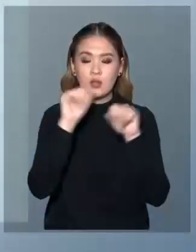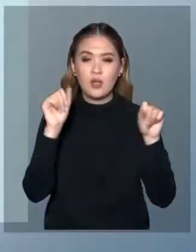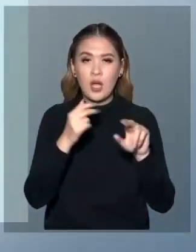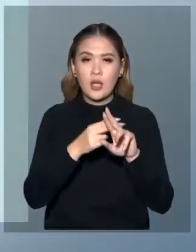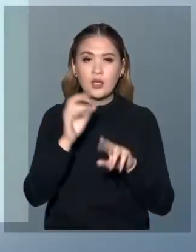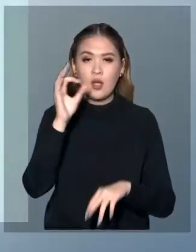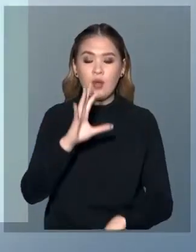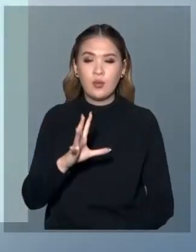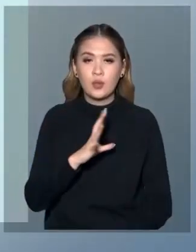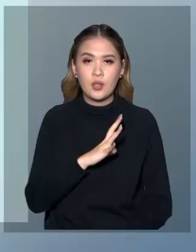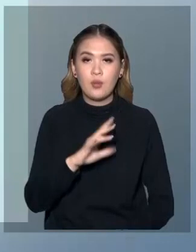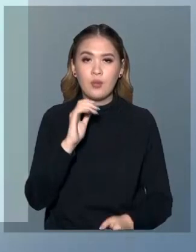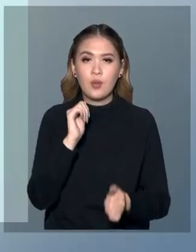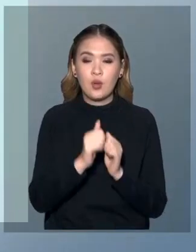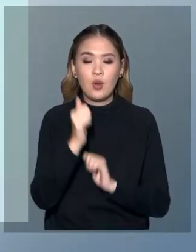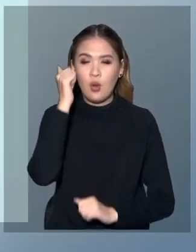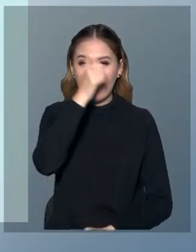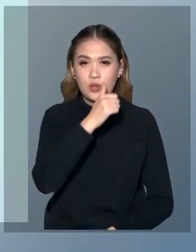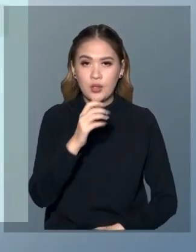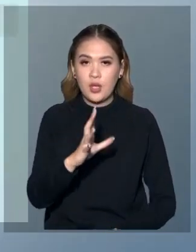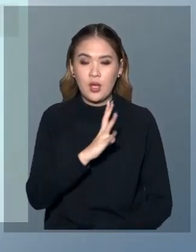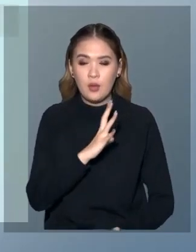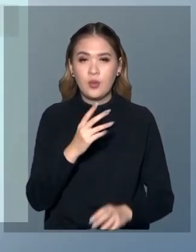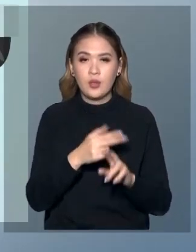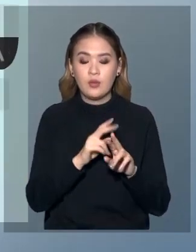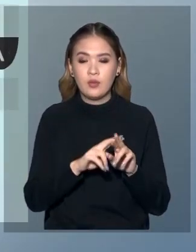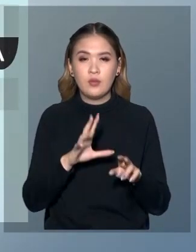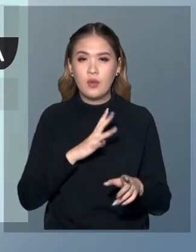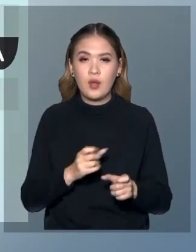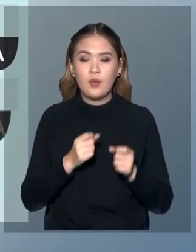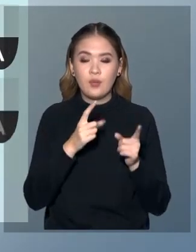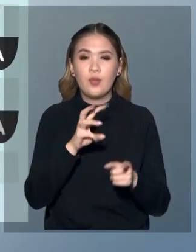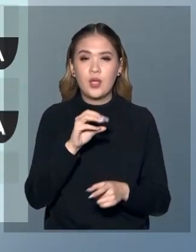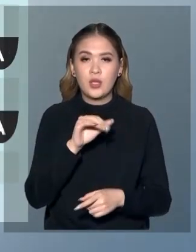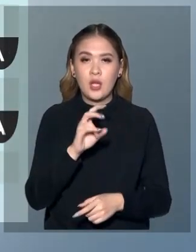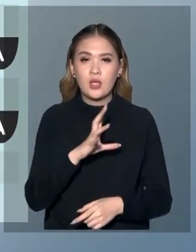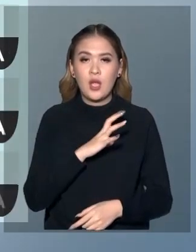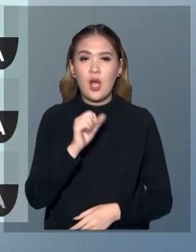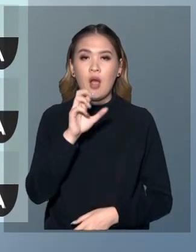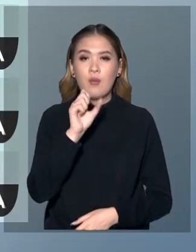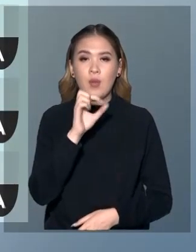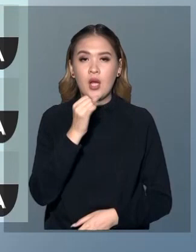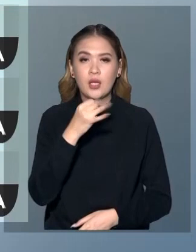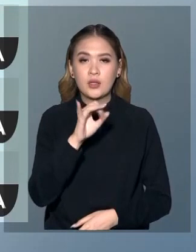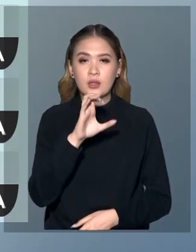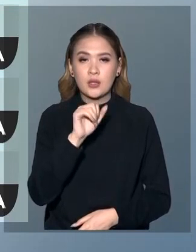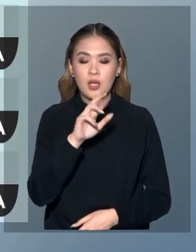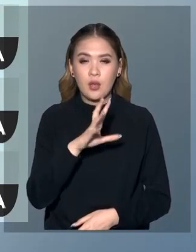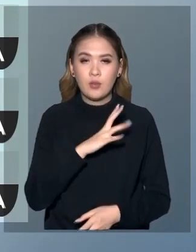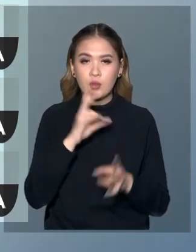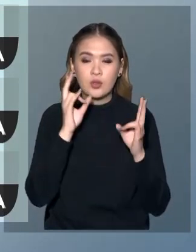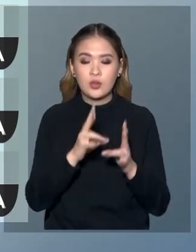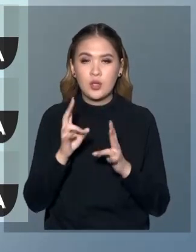чрезвычайное происшествие произошло ровно год назад. Тогда в результате выброса метана в шахте Абайская погибли